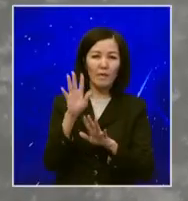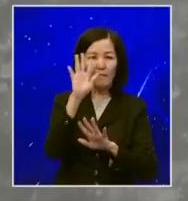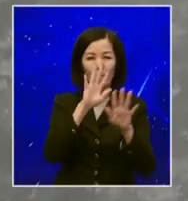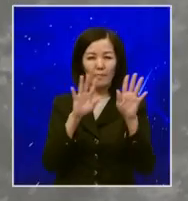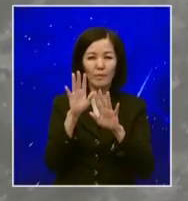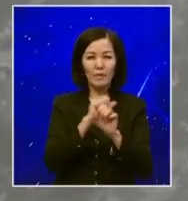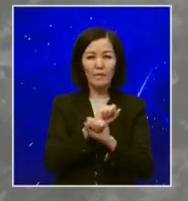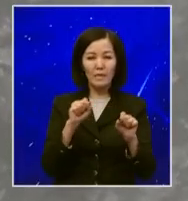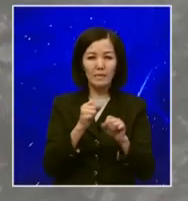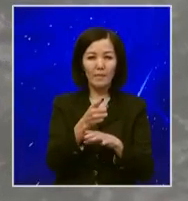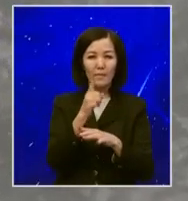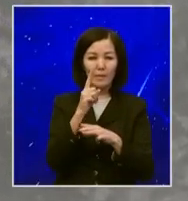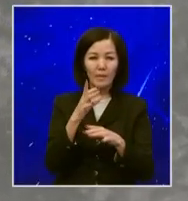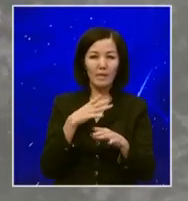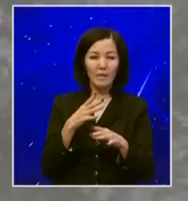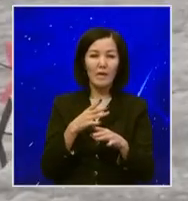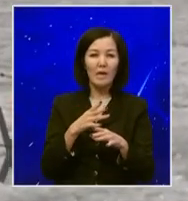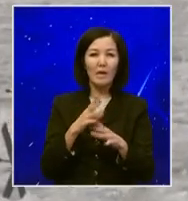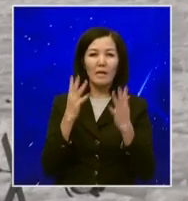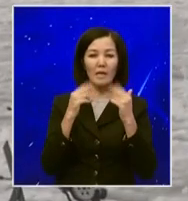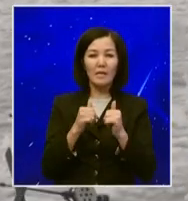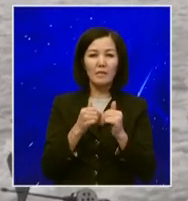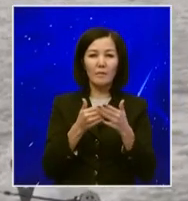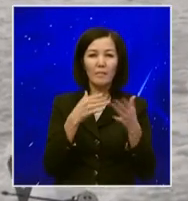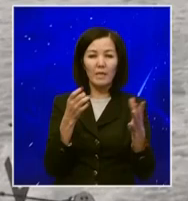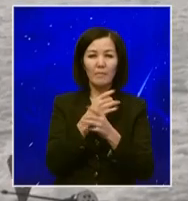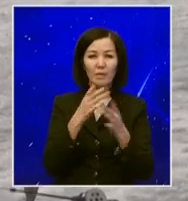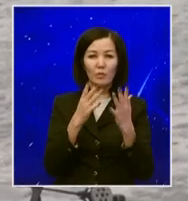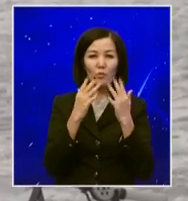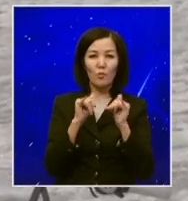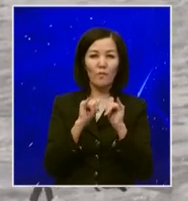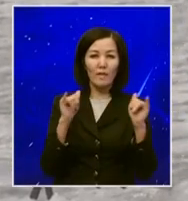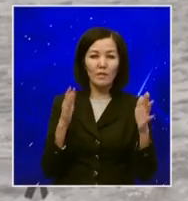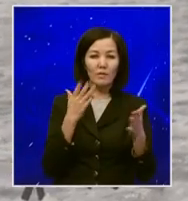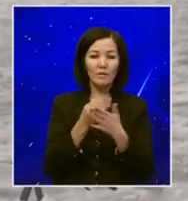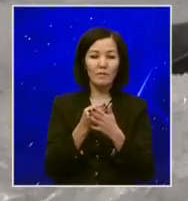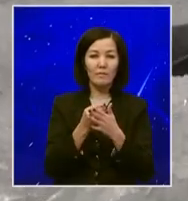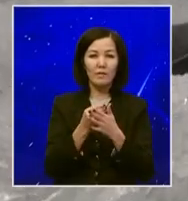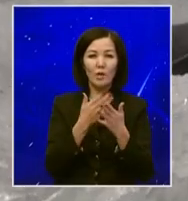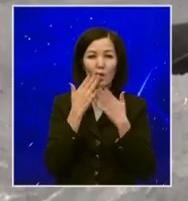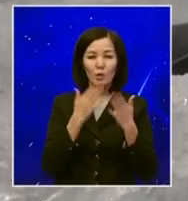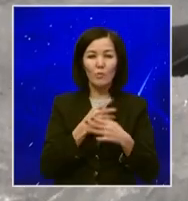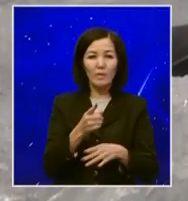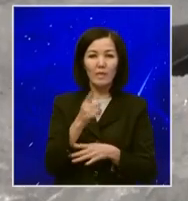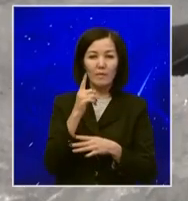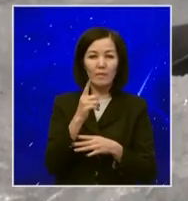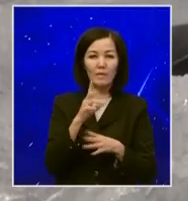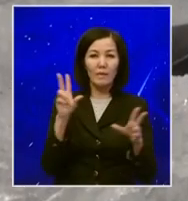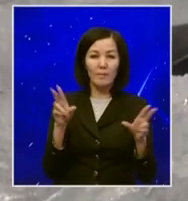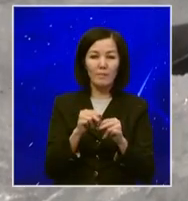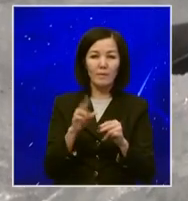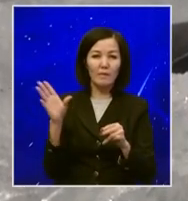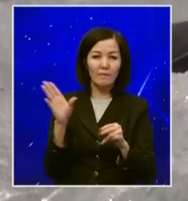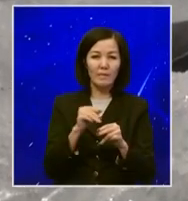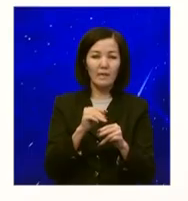видимости. Несмотря на опасность, количество рыбаков перед праздниками только увеличивается. В свою очередь, любители рыбалки пообещали соблюдать